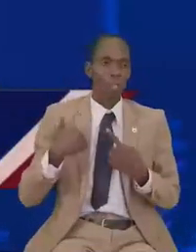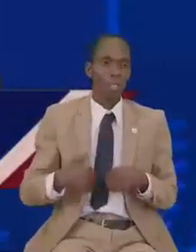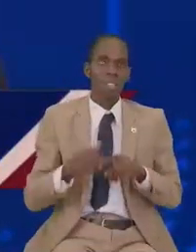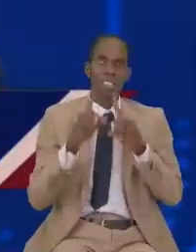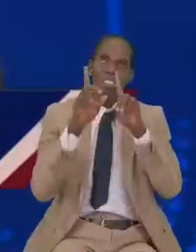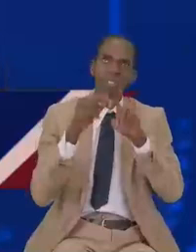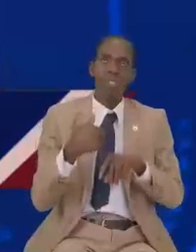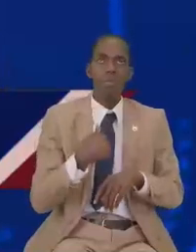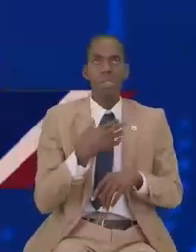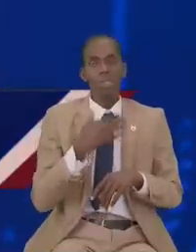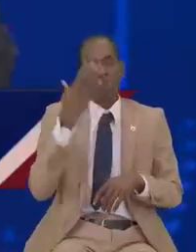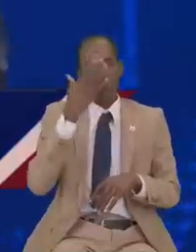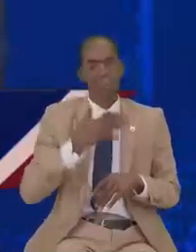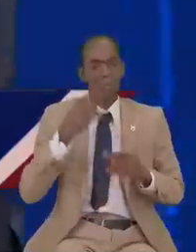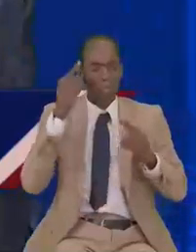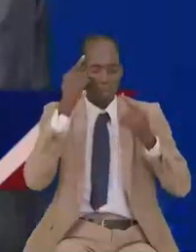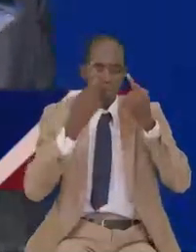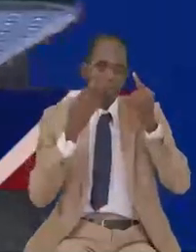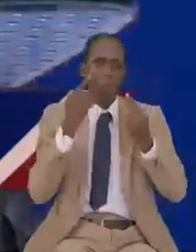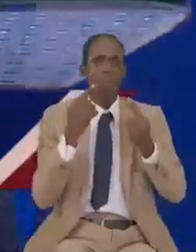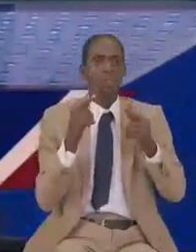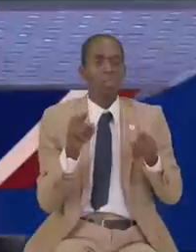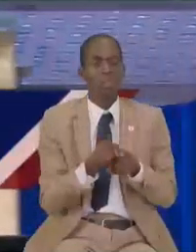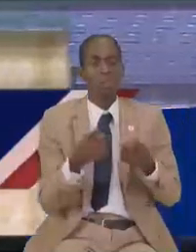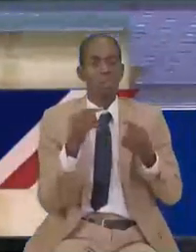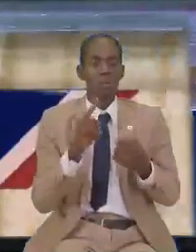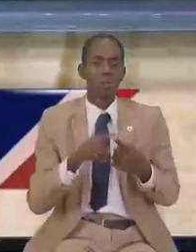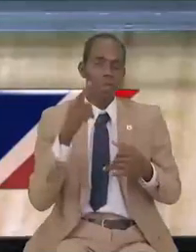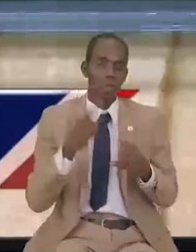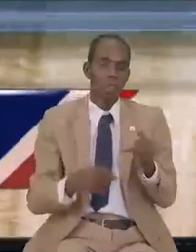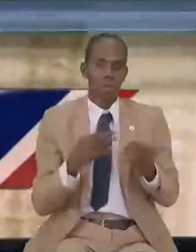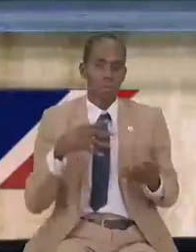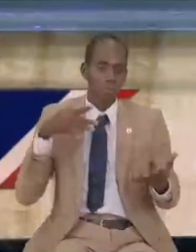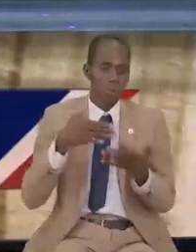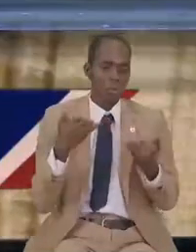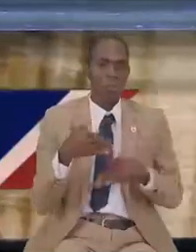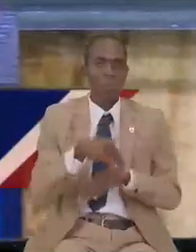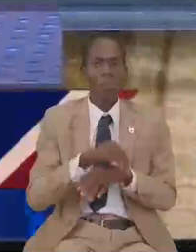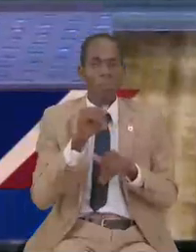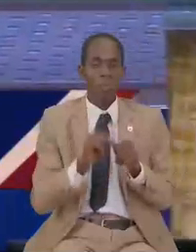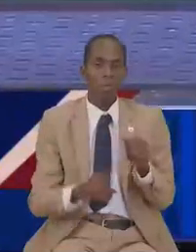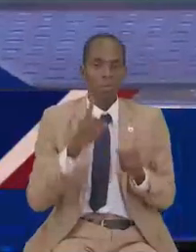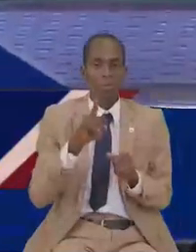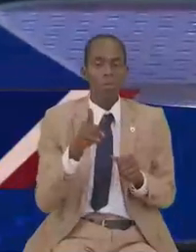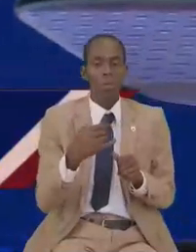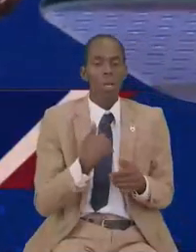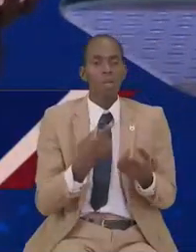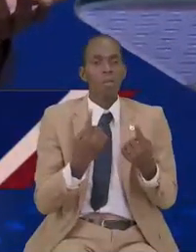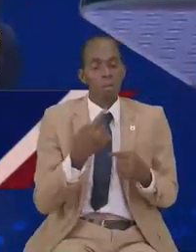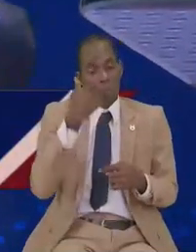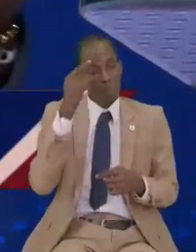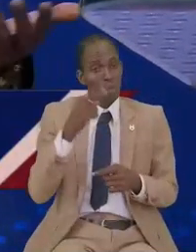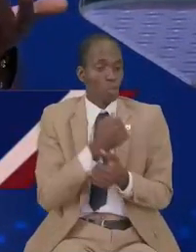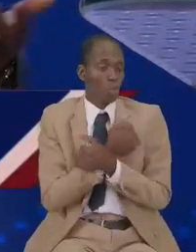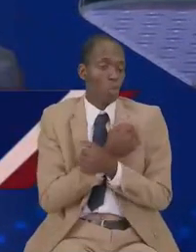23. Sonde-moi, ô Dieu, et connais-moi. Sonde-moi, ô Dieu, connais mon cœur, éprouve-moi et connais mes pensées. Comme